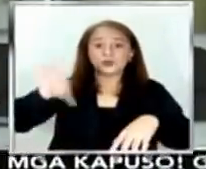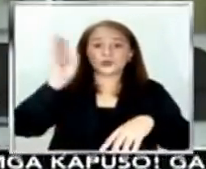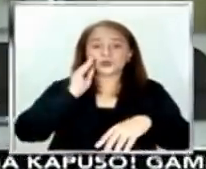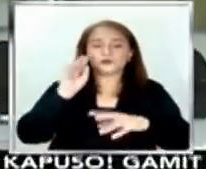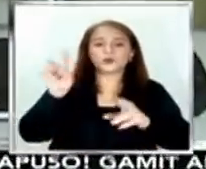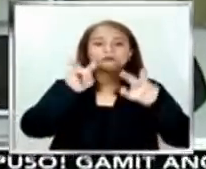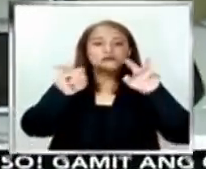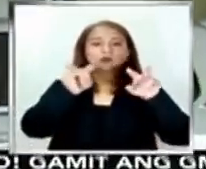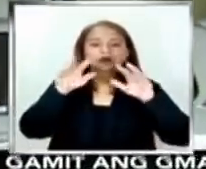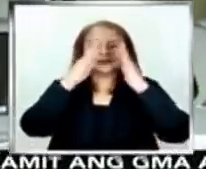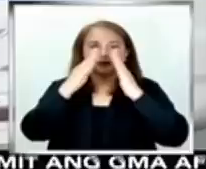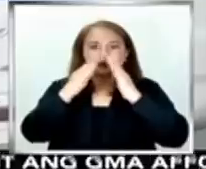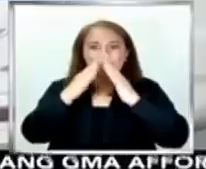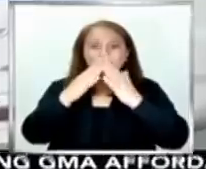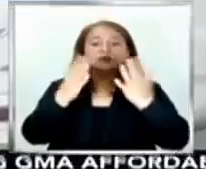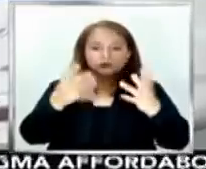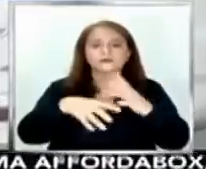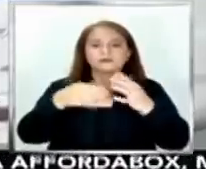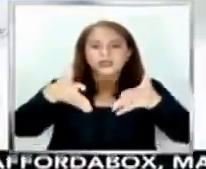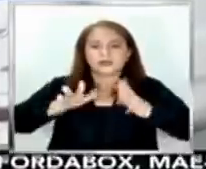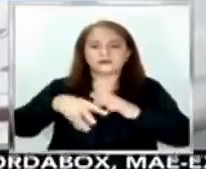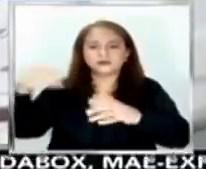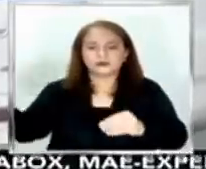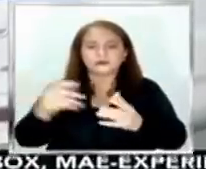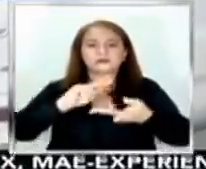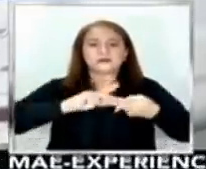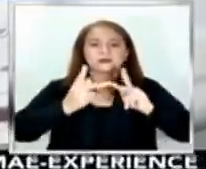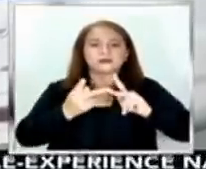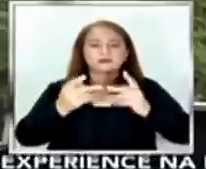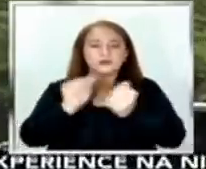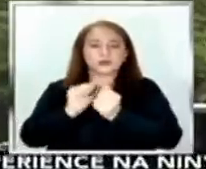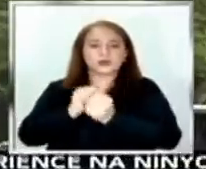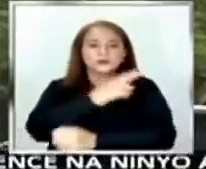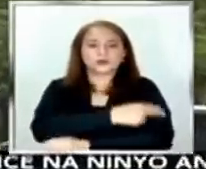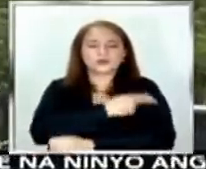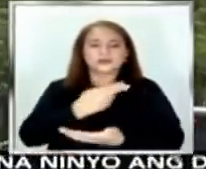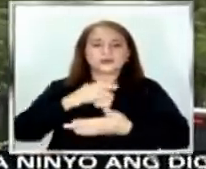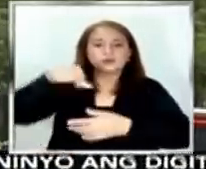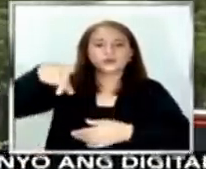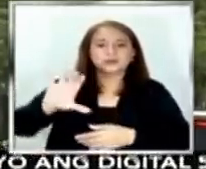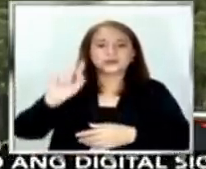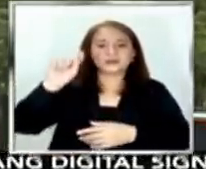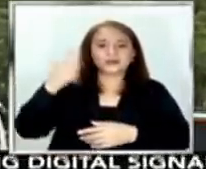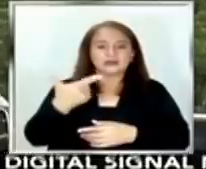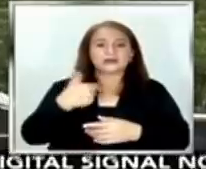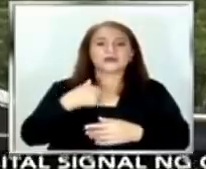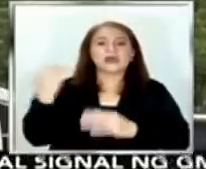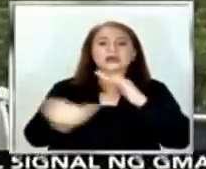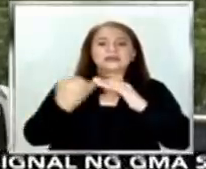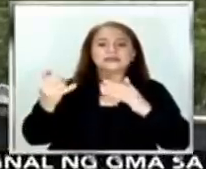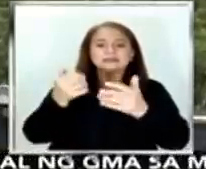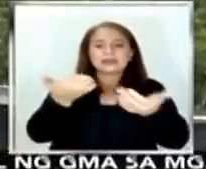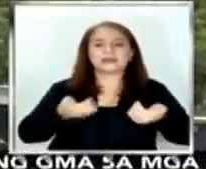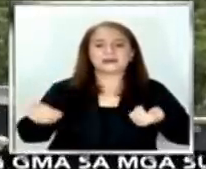bahay, dinidischarge na. Nakipag-partner din ang St. Luke sa hotel sa Quezon City at Taguig para maging isolation area ng mga